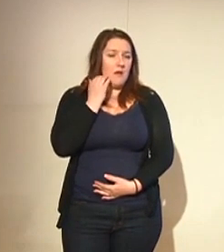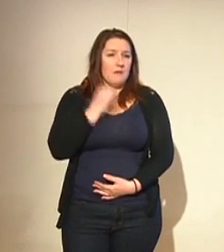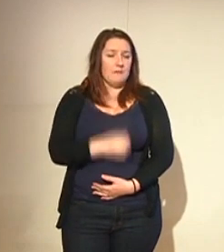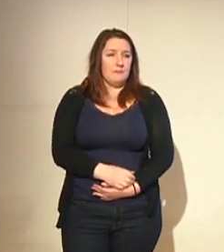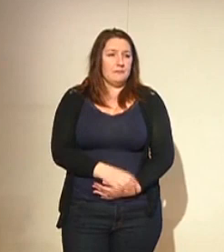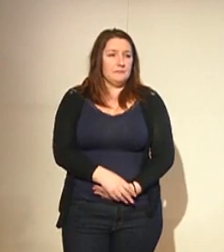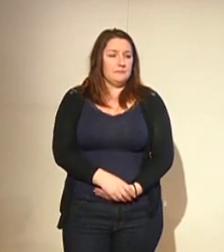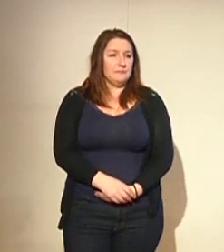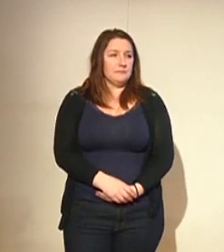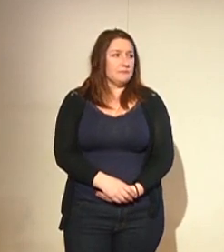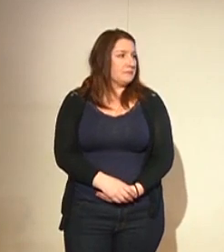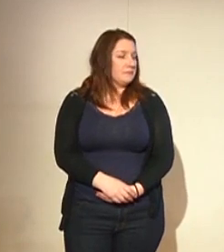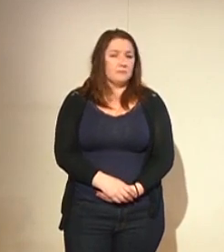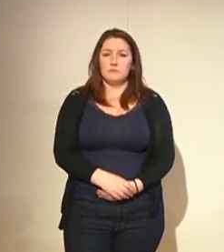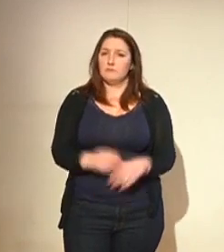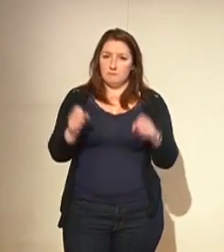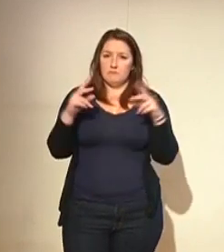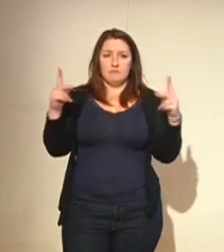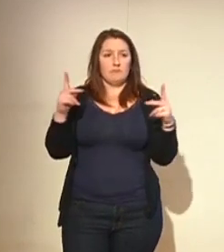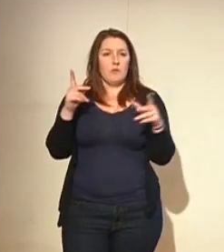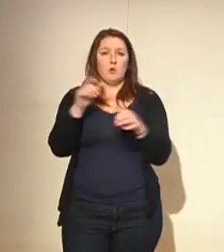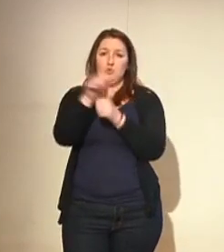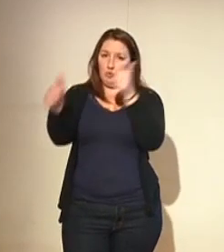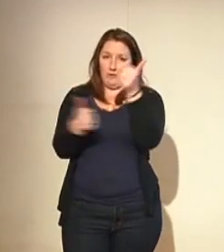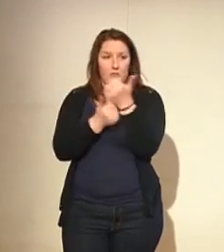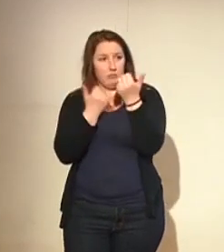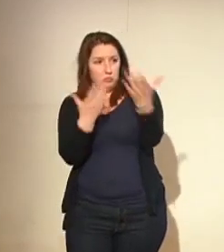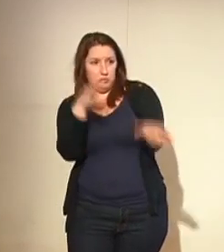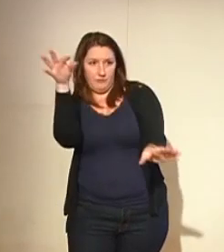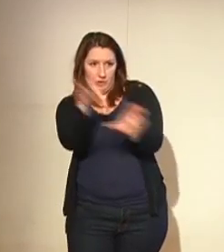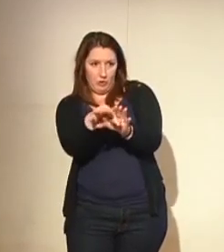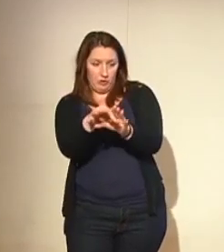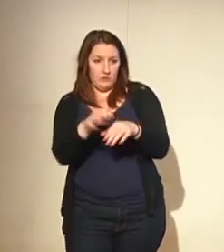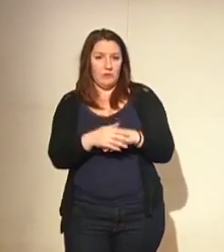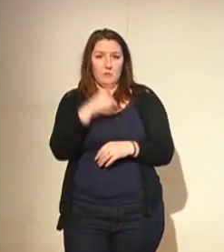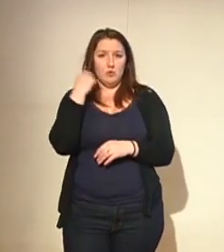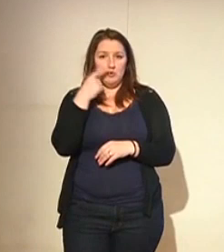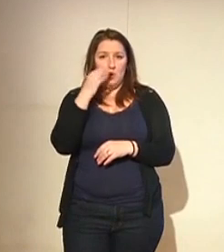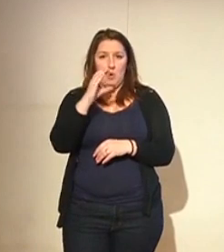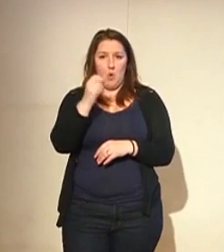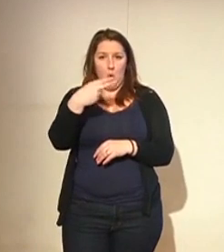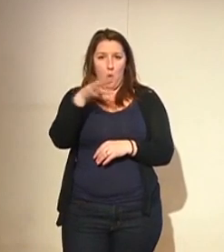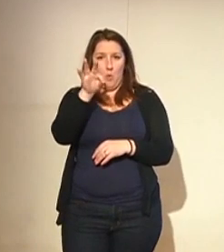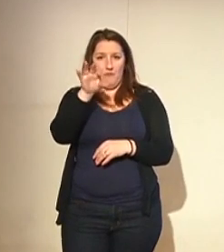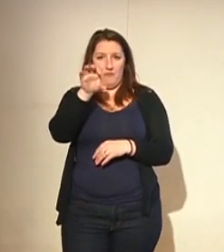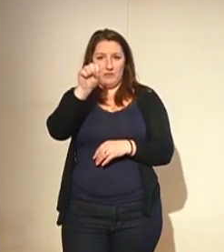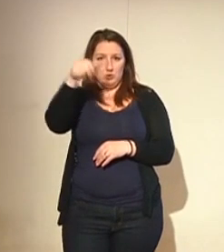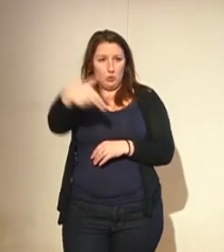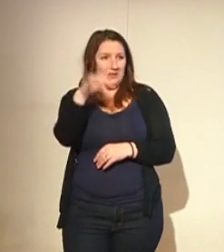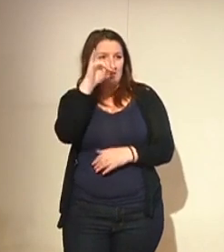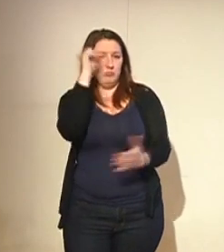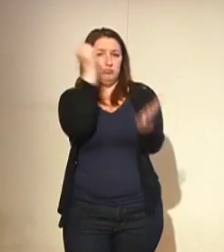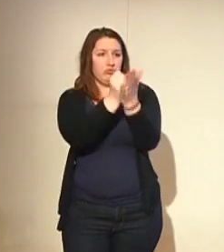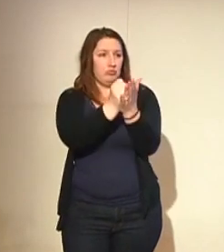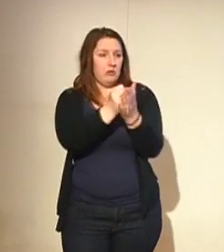oui très bien donc je soumets au vote les suppléants monsieur qui est pour